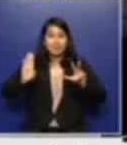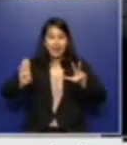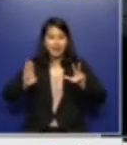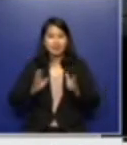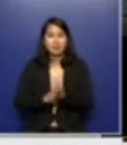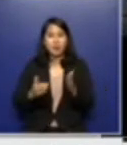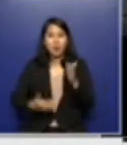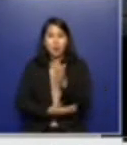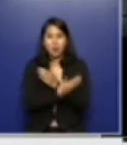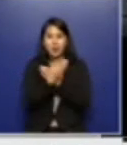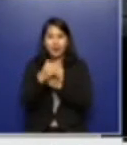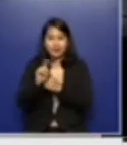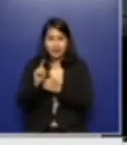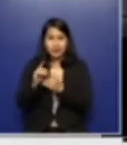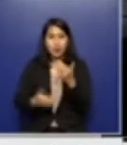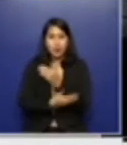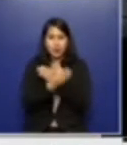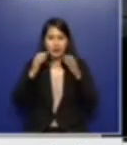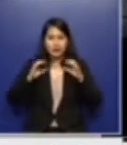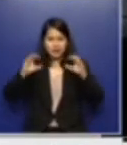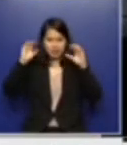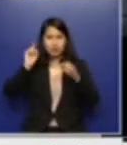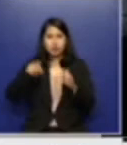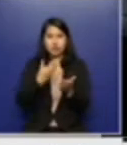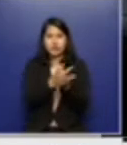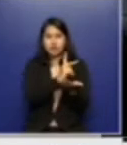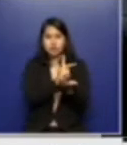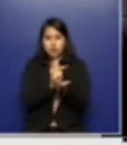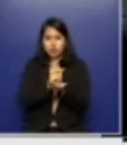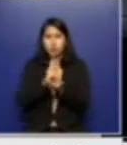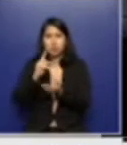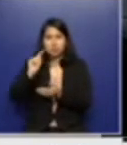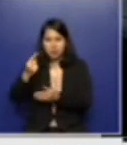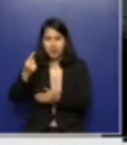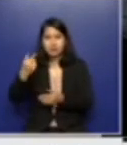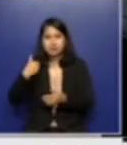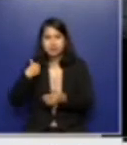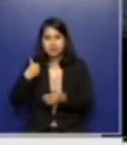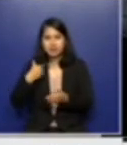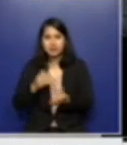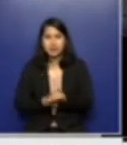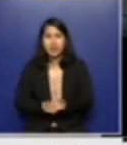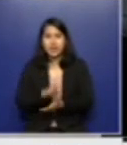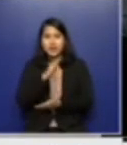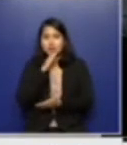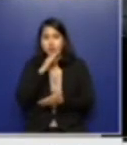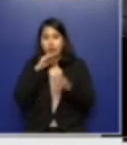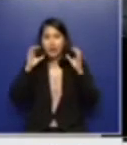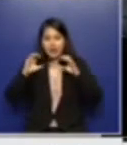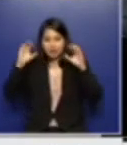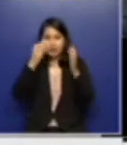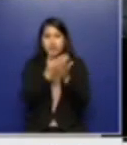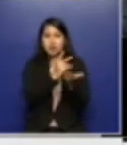งมีโอกาสสูงมากค่ะที่รัฐบาลต้องกู้เงินเพิ่มแต่ถ้ารัฐบาลจะกู้เพิ่มดิฉันถามว่าต้องกู้เพิ่มเ